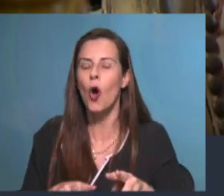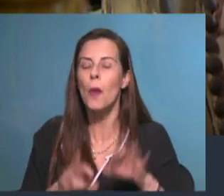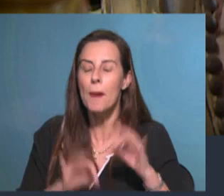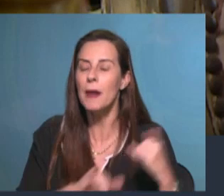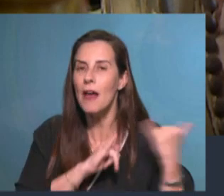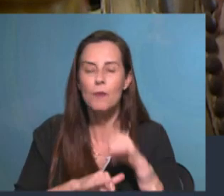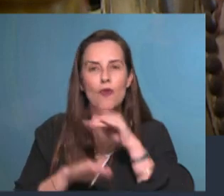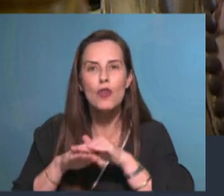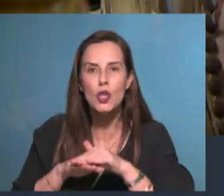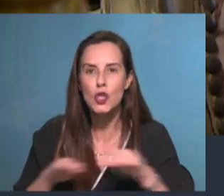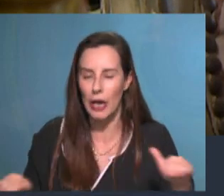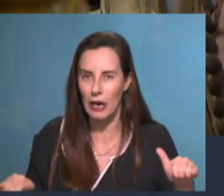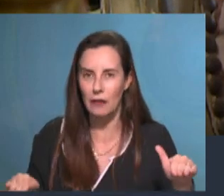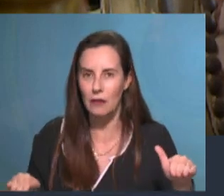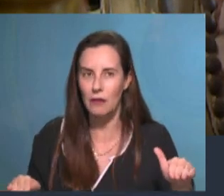לרגיעה